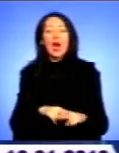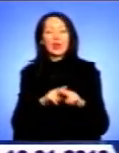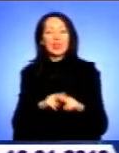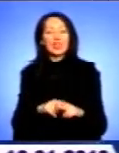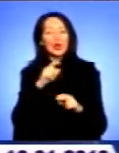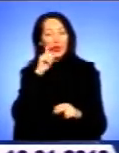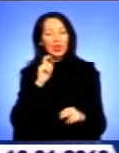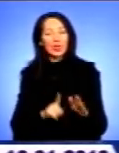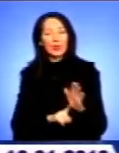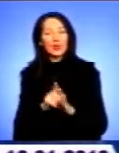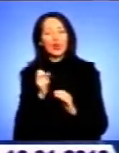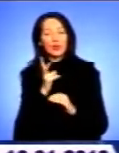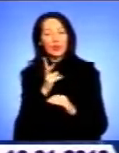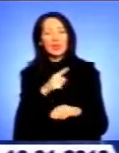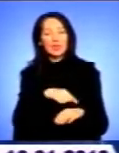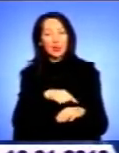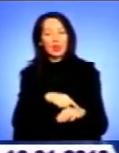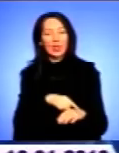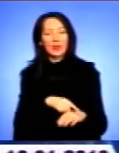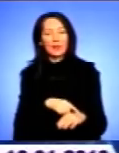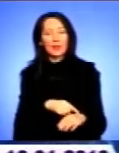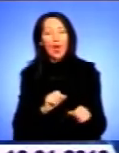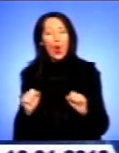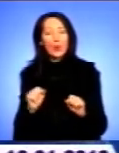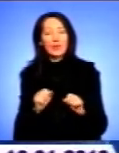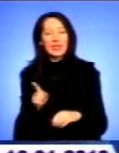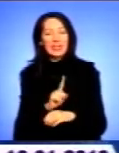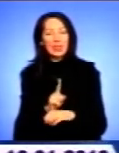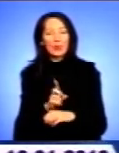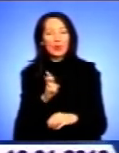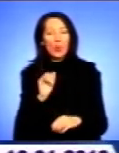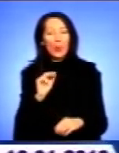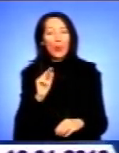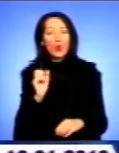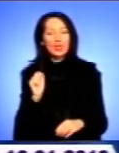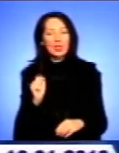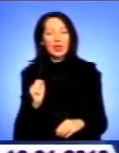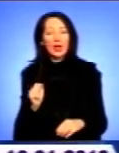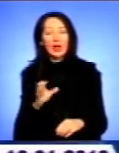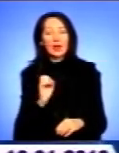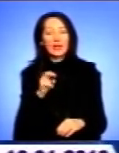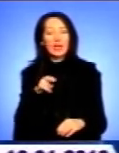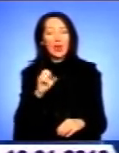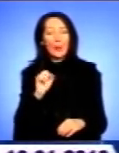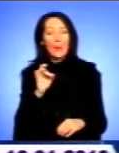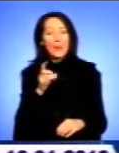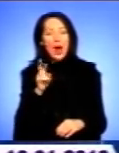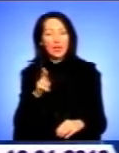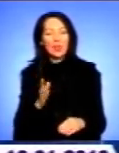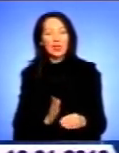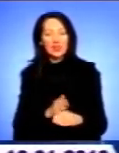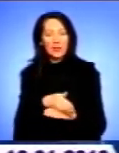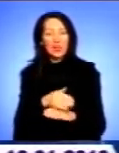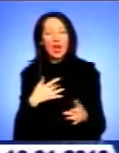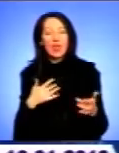годині, повідомляє сайт ОДА. Управління Тернопільсько-Бучацької єпархії завітали колядники. Артисти